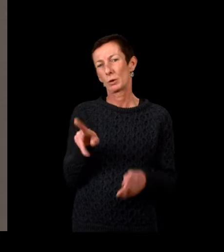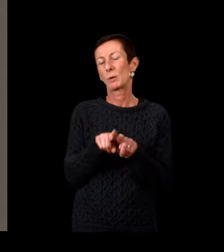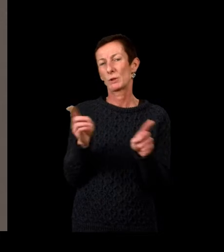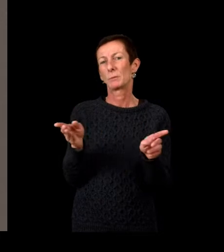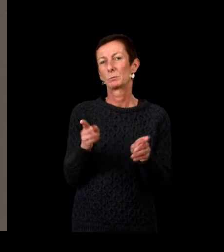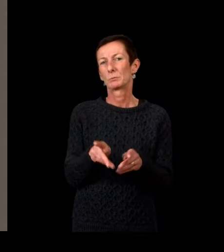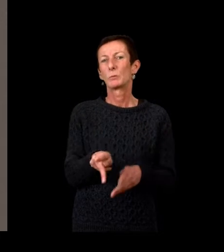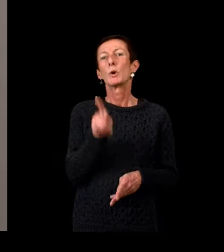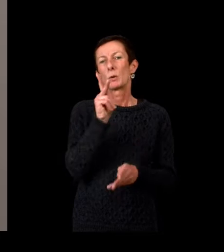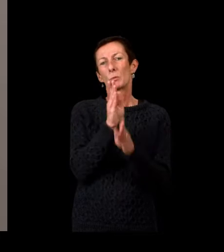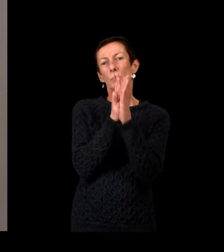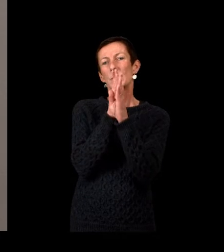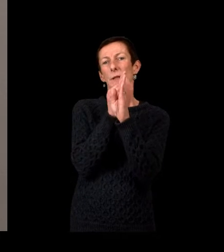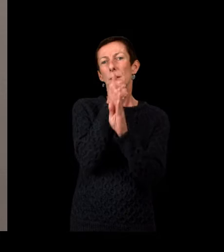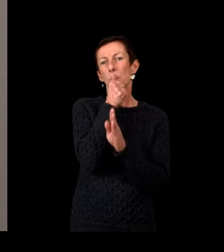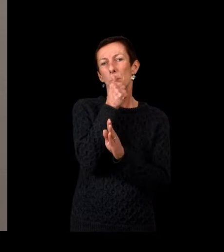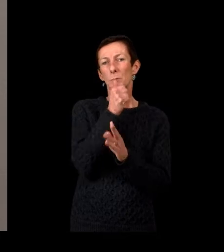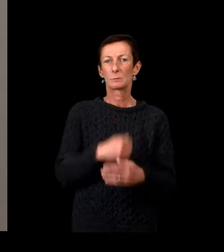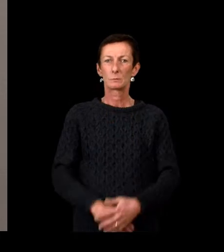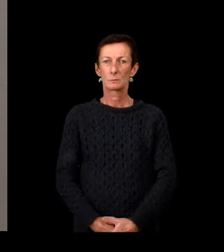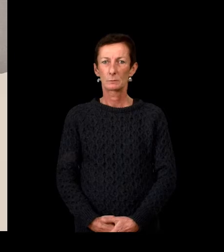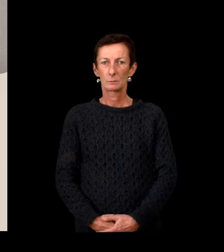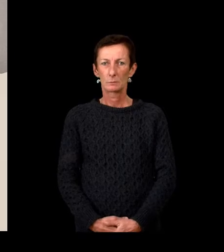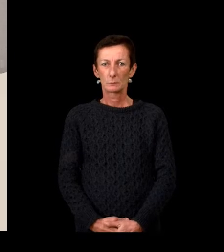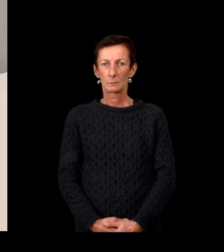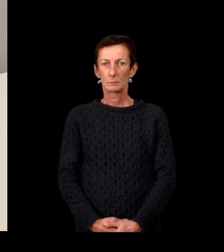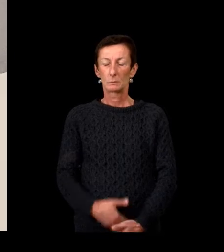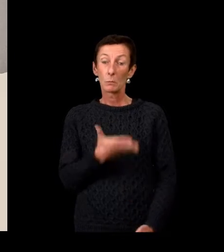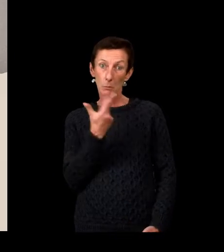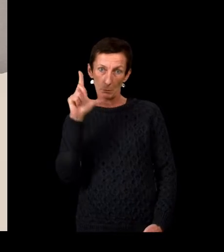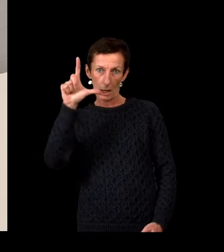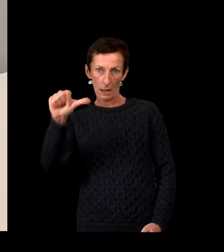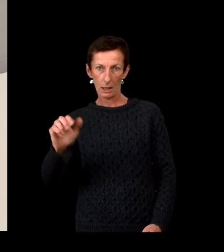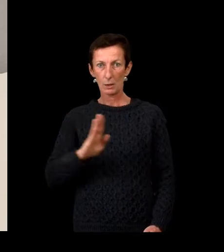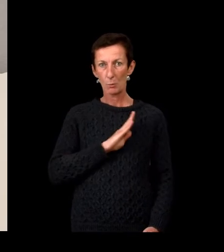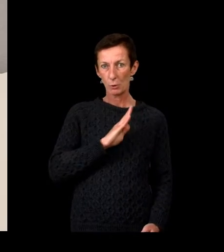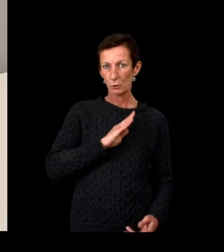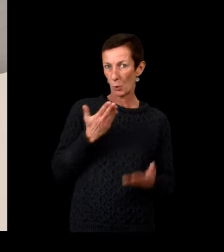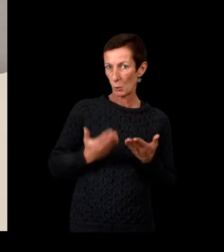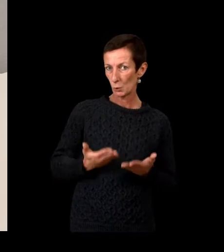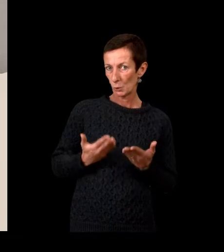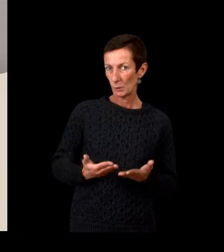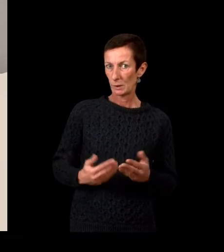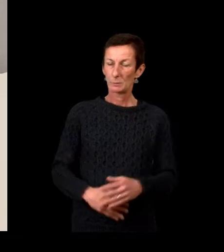Bon, allez, c'est déjà un peu plus discret comme ça. Il est pas là le monsieur aujourd'hui.